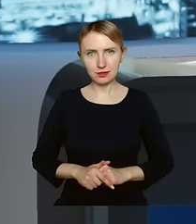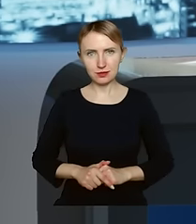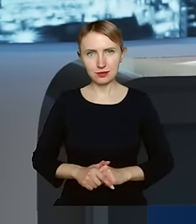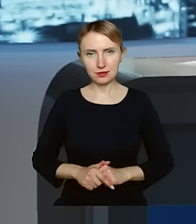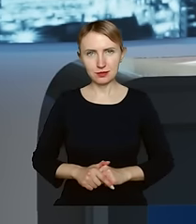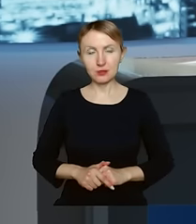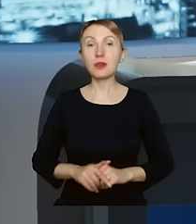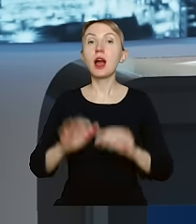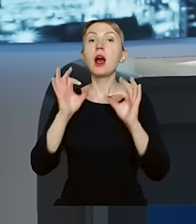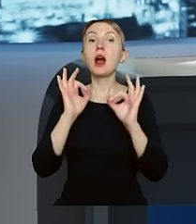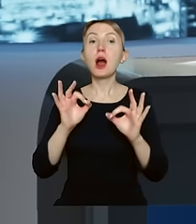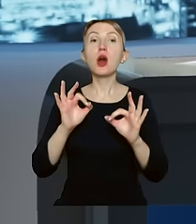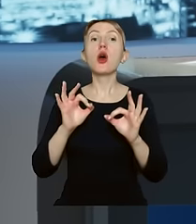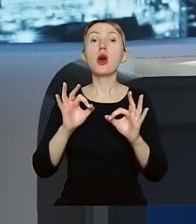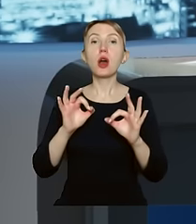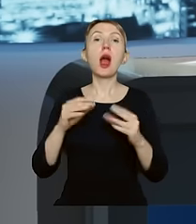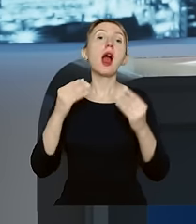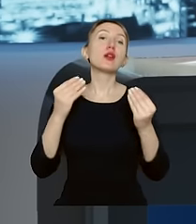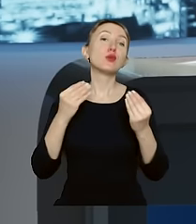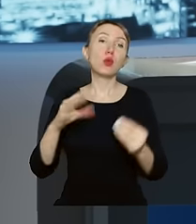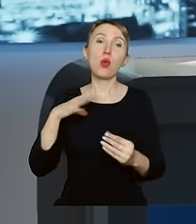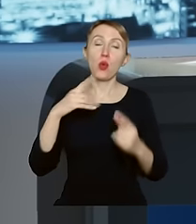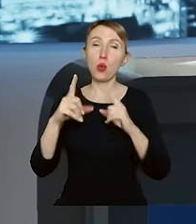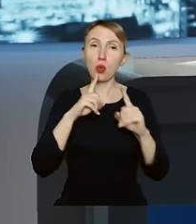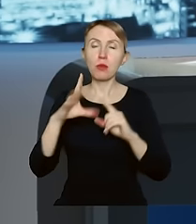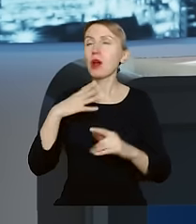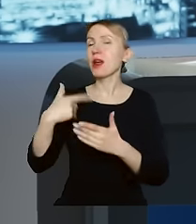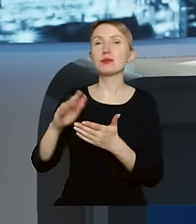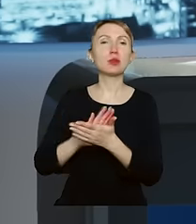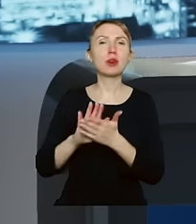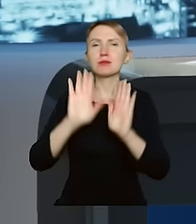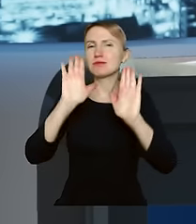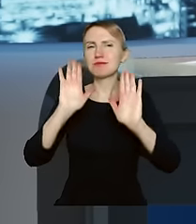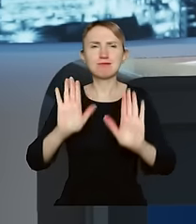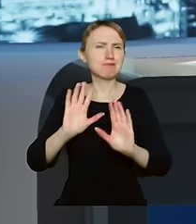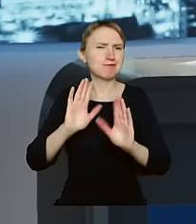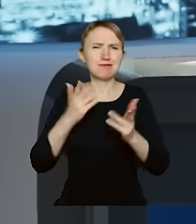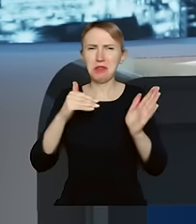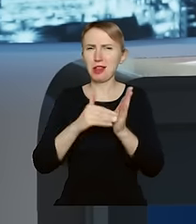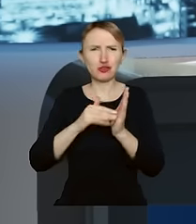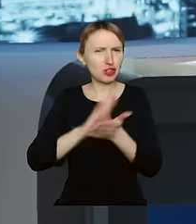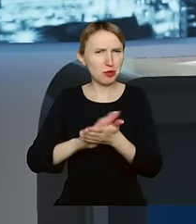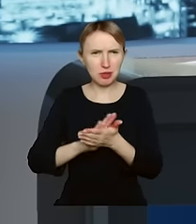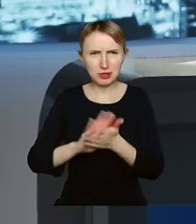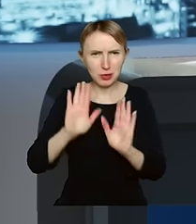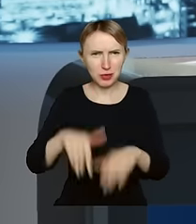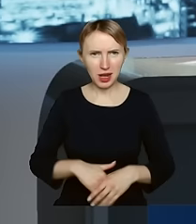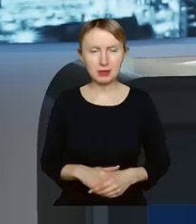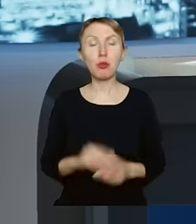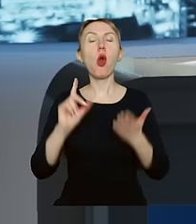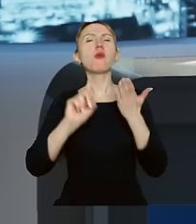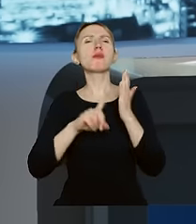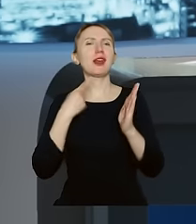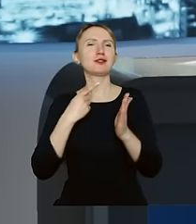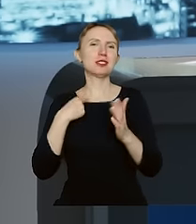No dobrze, ale poszło panu fantastycznie, tak, naprawdę. Przepraszam za trenę. Nie mam absolutnie, niech pan nie przeprasza. Pierwszy raz się